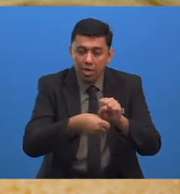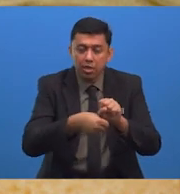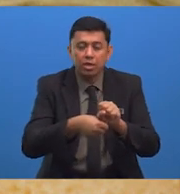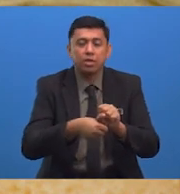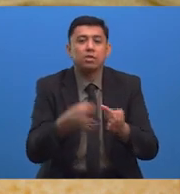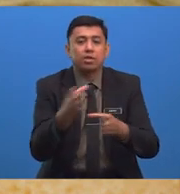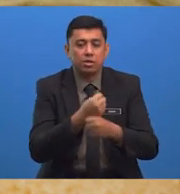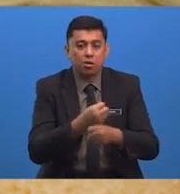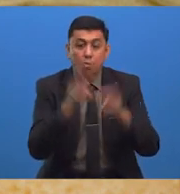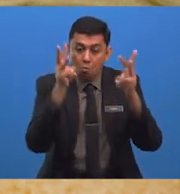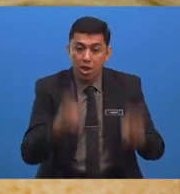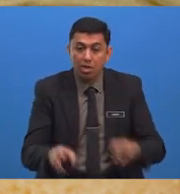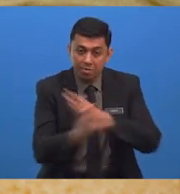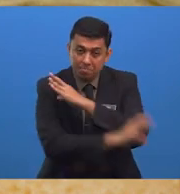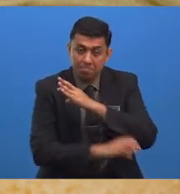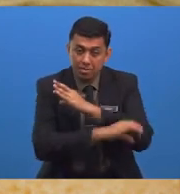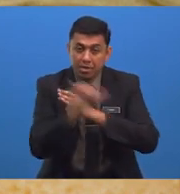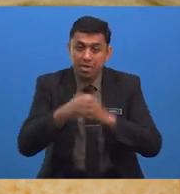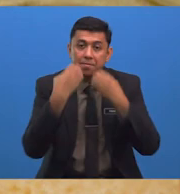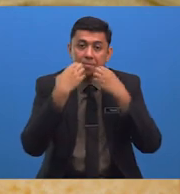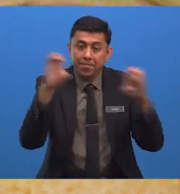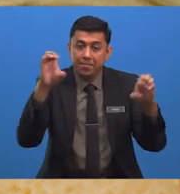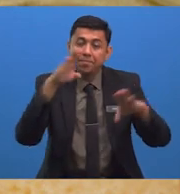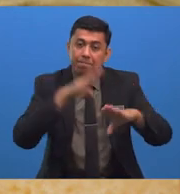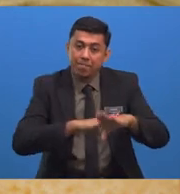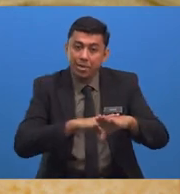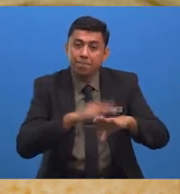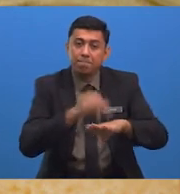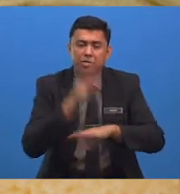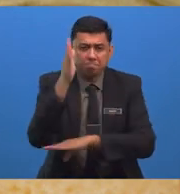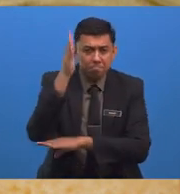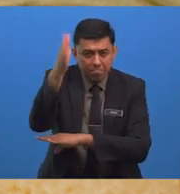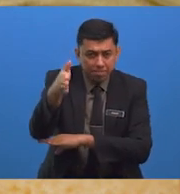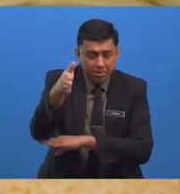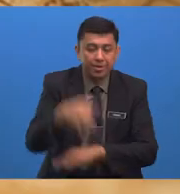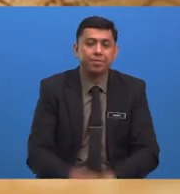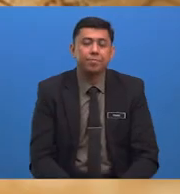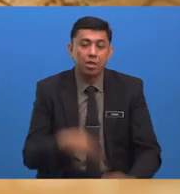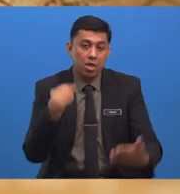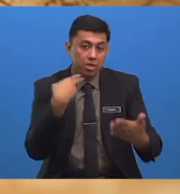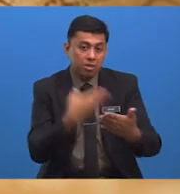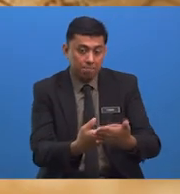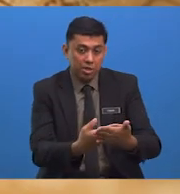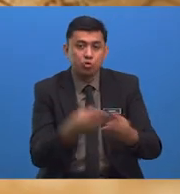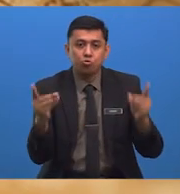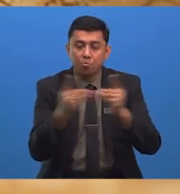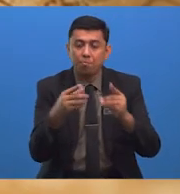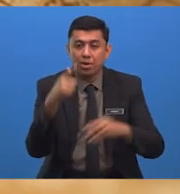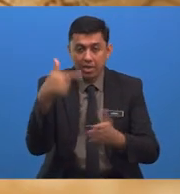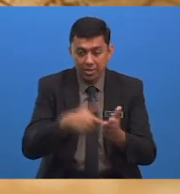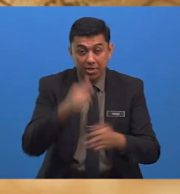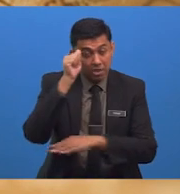dapat menjadi warga negara yang cemerlang pada masa hadapan. Sehingga berjumpa lagi,